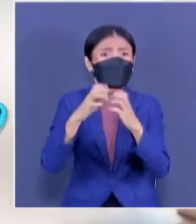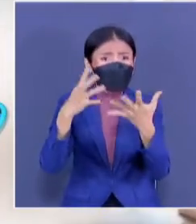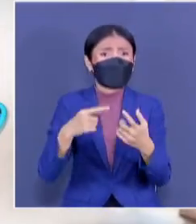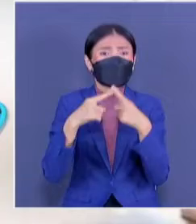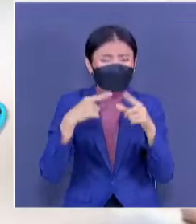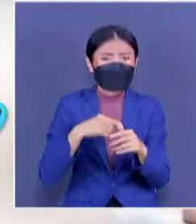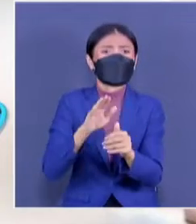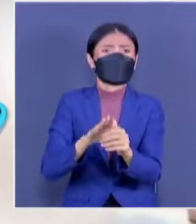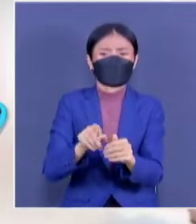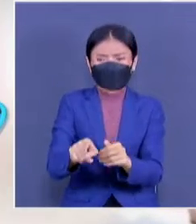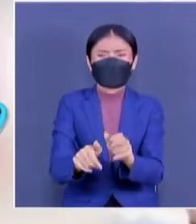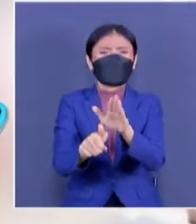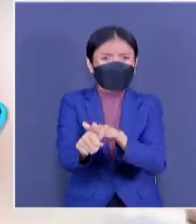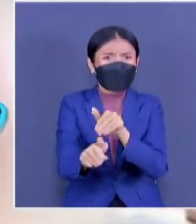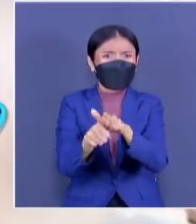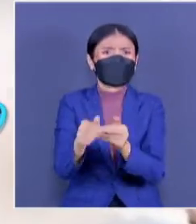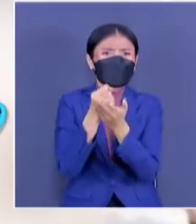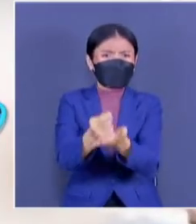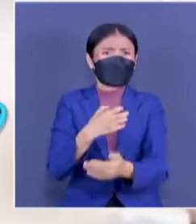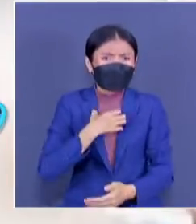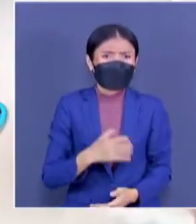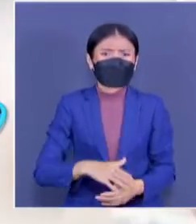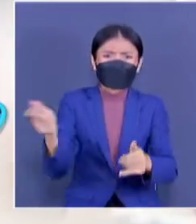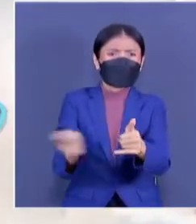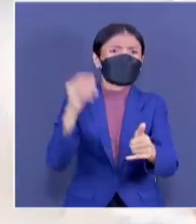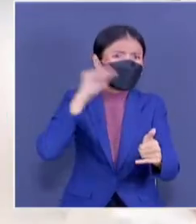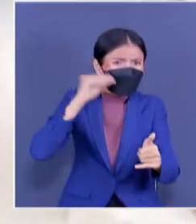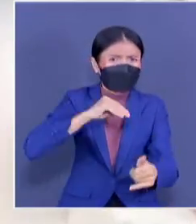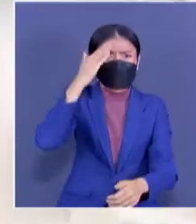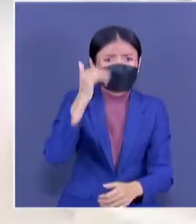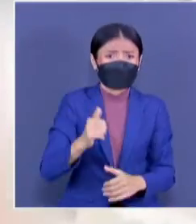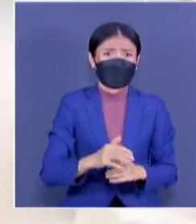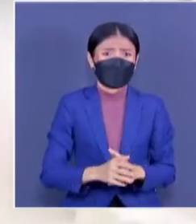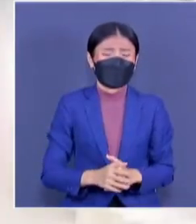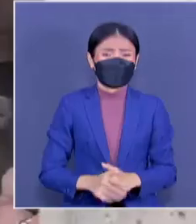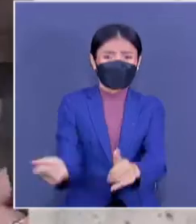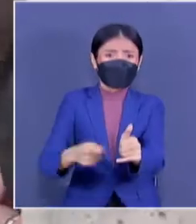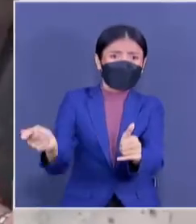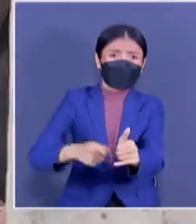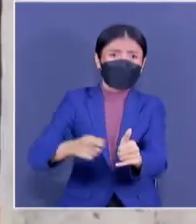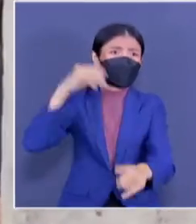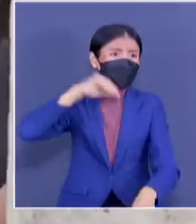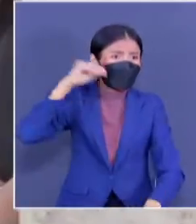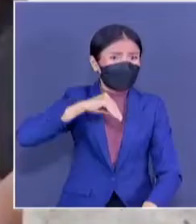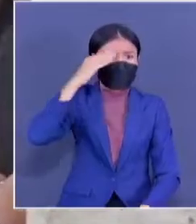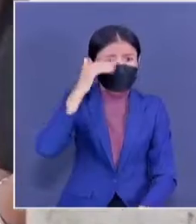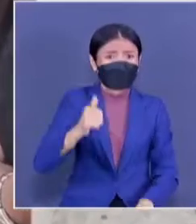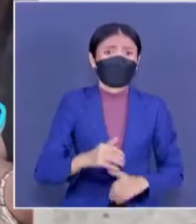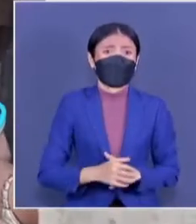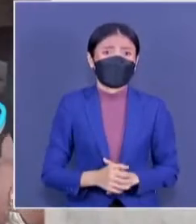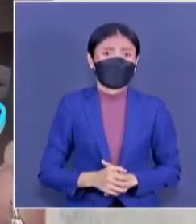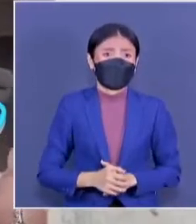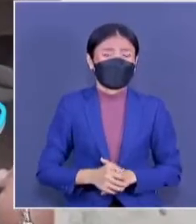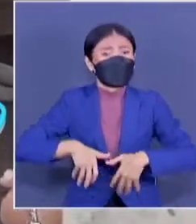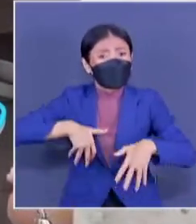มันนะเนาะเป็นอะไรนั่งหนาก็ลูกเนี่ยตีอะไรทุกวันตีอะไรมาตั้งหนาทุกวัน ชาวบ้านก็เห็นเหตุการณ์แบบนี้บ่อยๆ